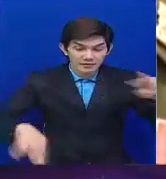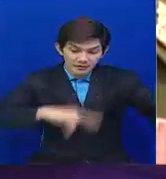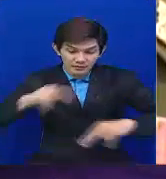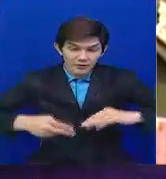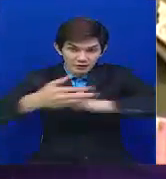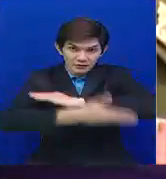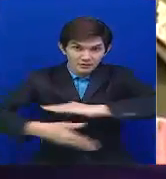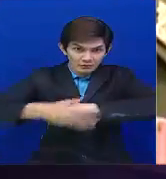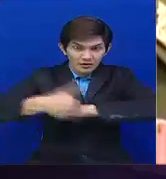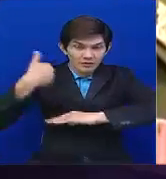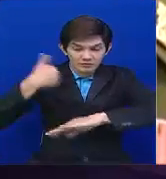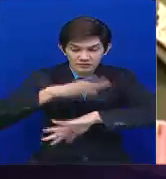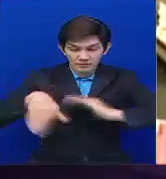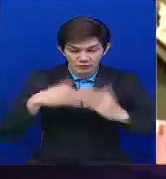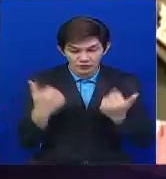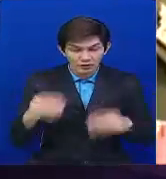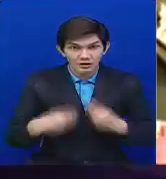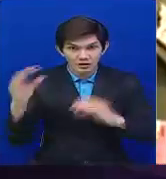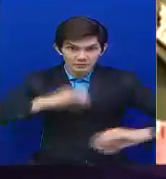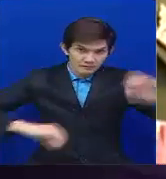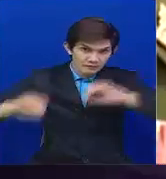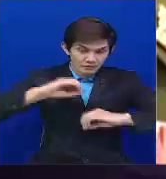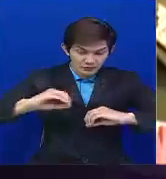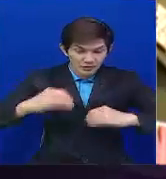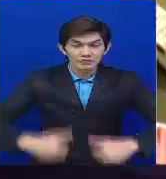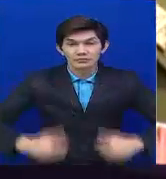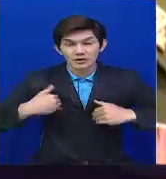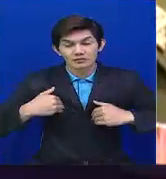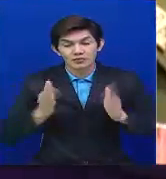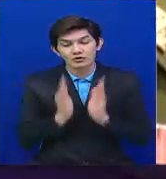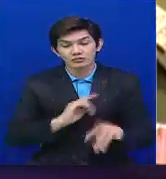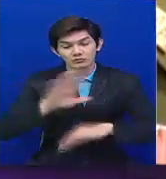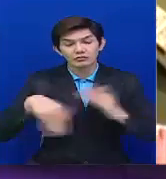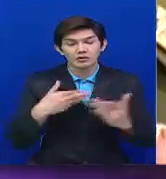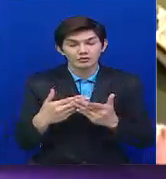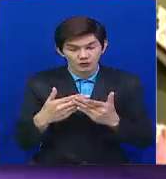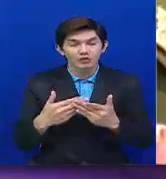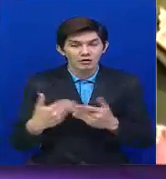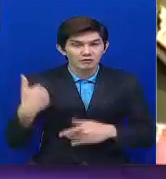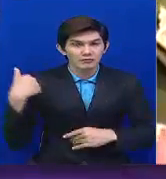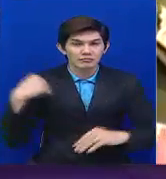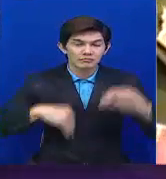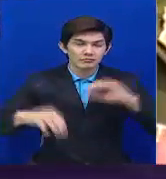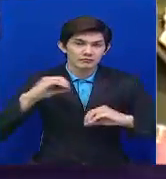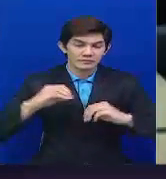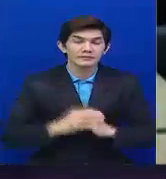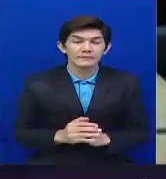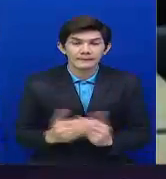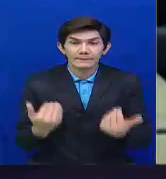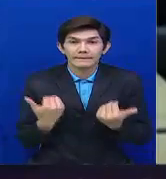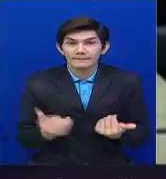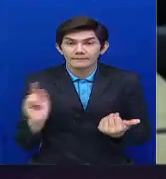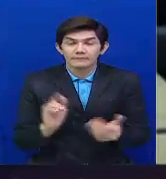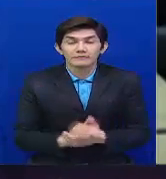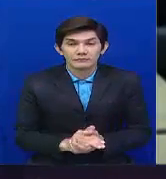างรถไฟเหล่านี้นะครับเพื่อให้เกิดความปลอดภัยชีวิตและทรัพย์สินกับประชาชนให้มากที่สุดครับ ขณะที่พลเอก